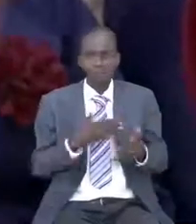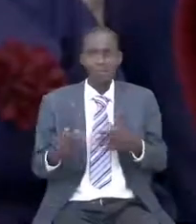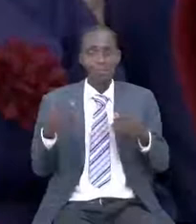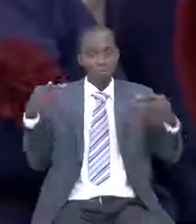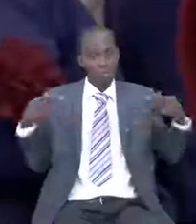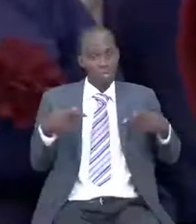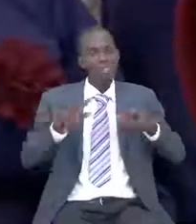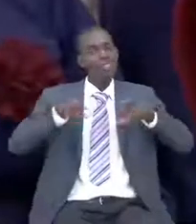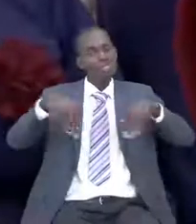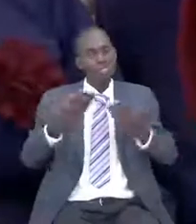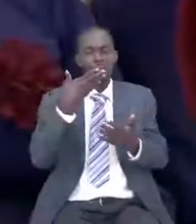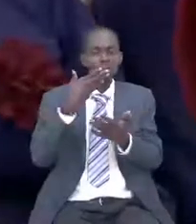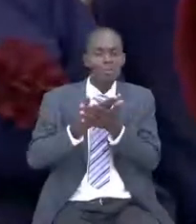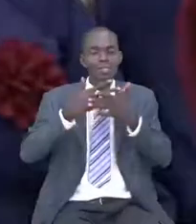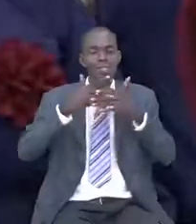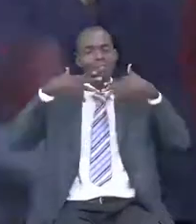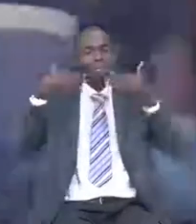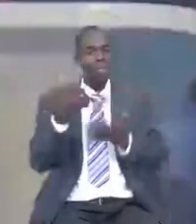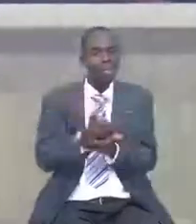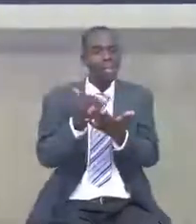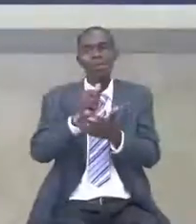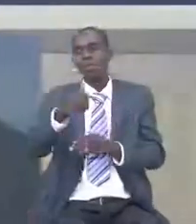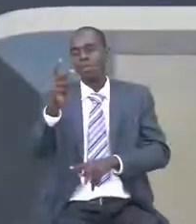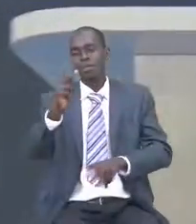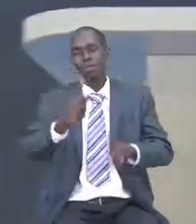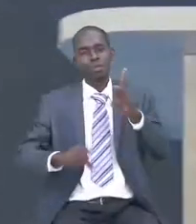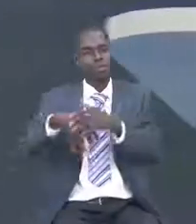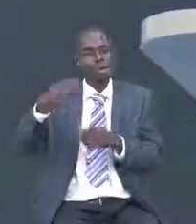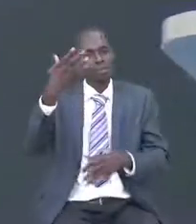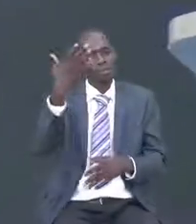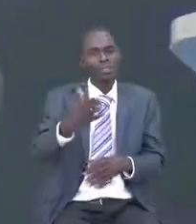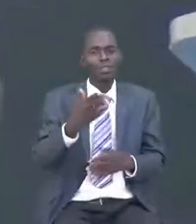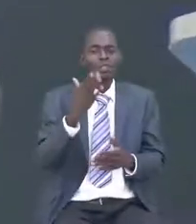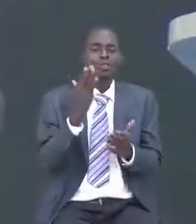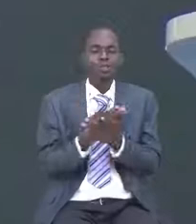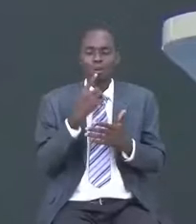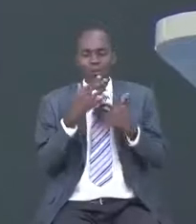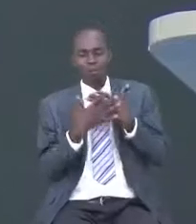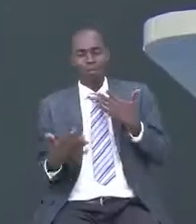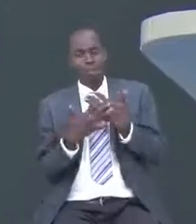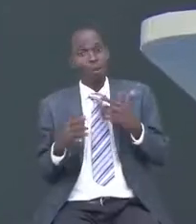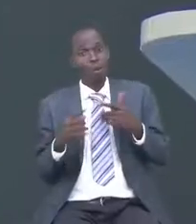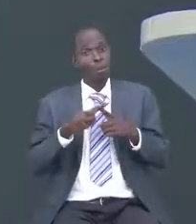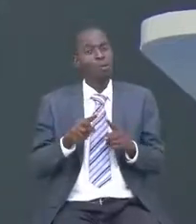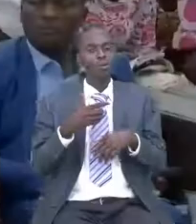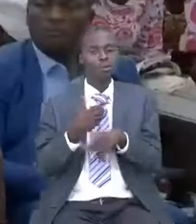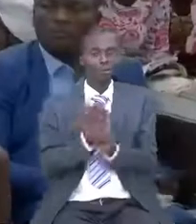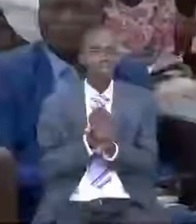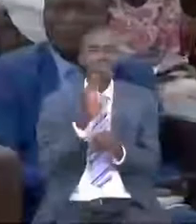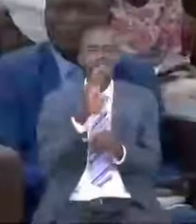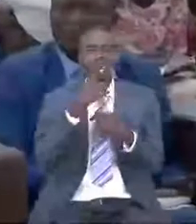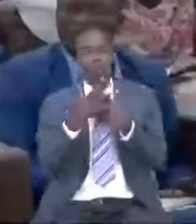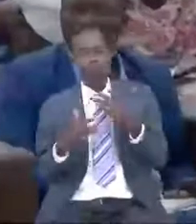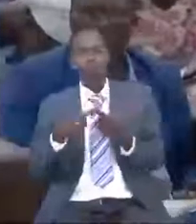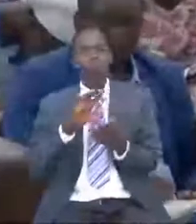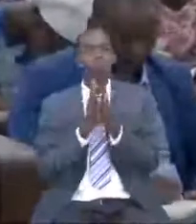à quelqu'un à côté de toi là-bas. Et au lieu de saigner, tu seras une bénédiction. Je